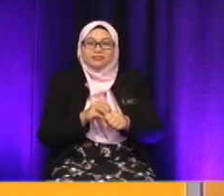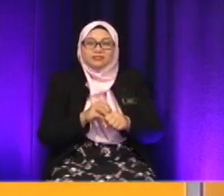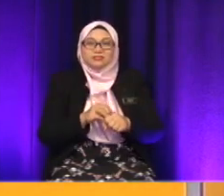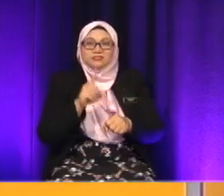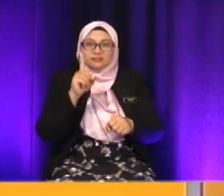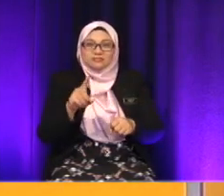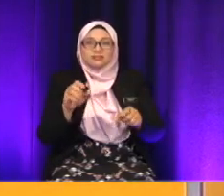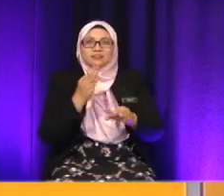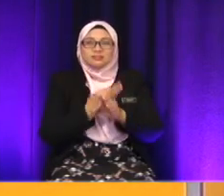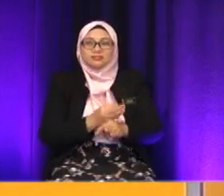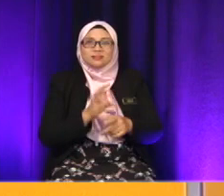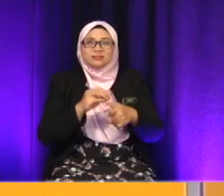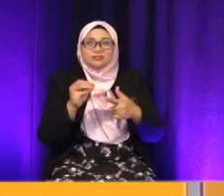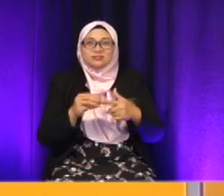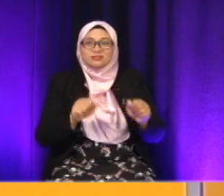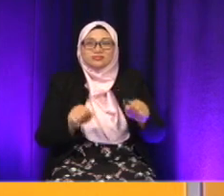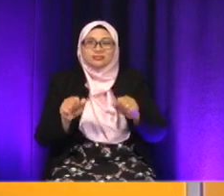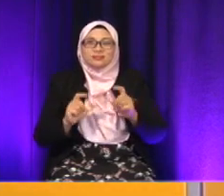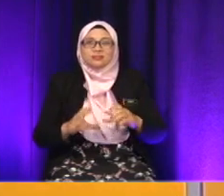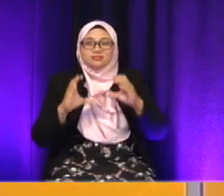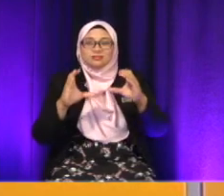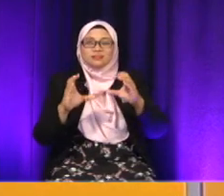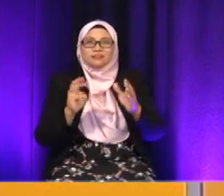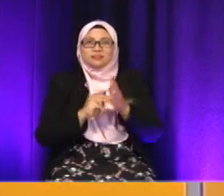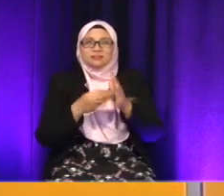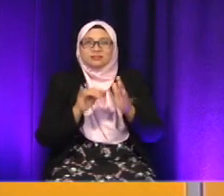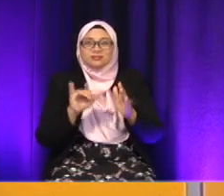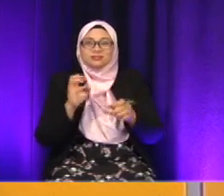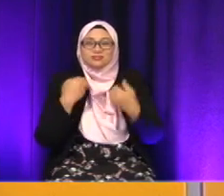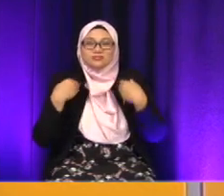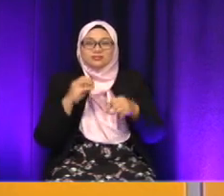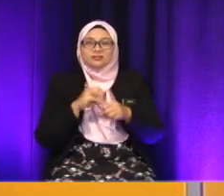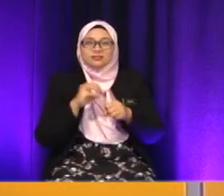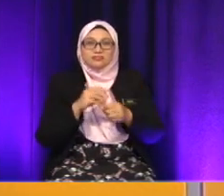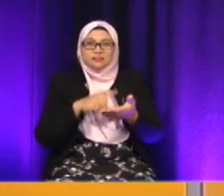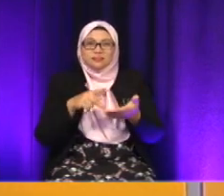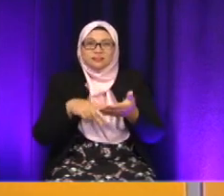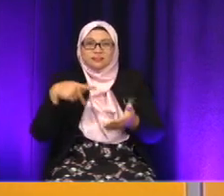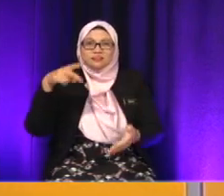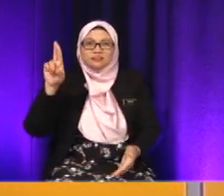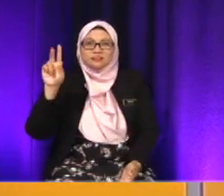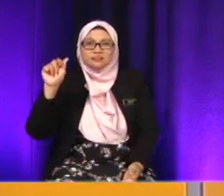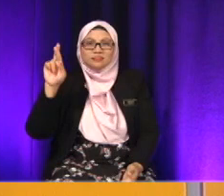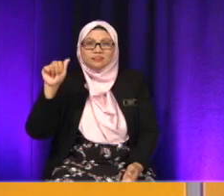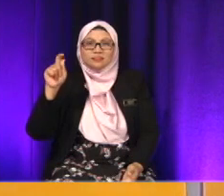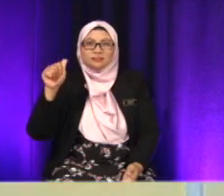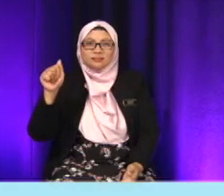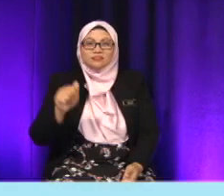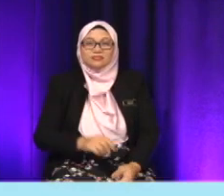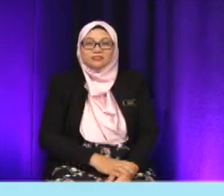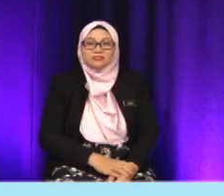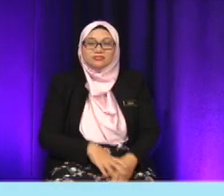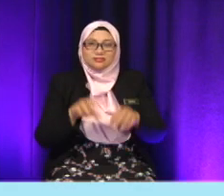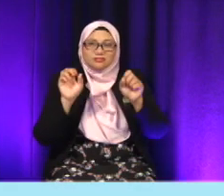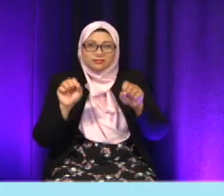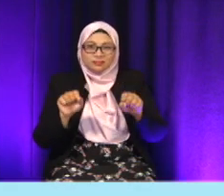maksudnya dia ada dalam Hero pura ini ee oke yang kedua daripada segi essence dia boleh di SS